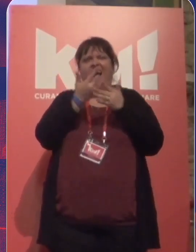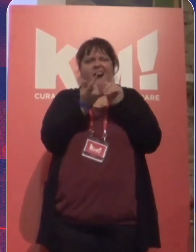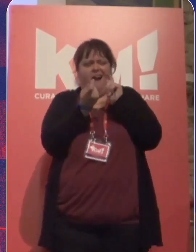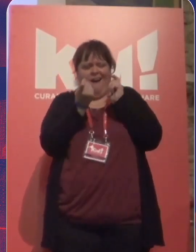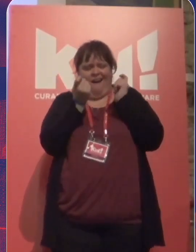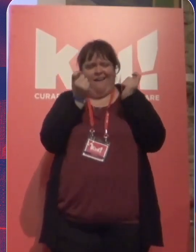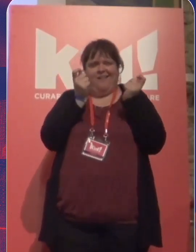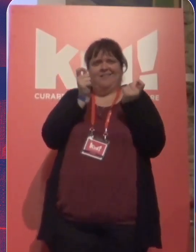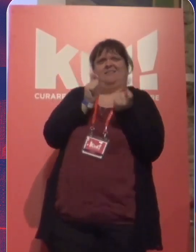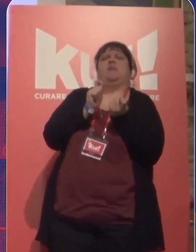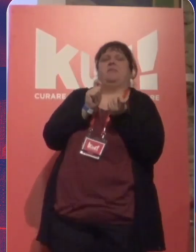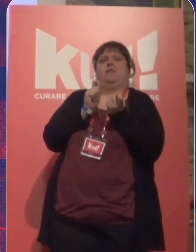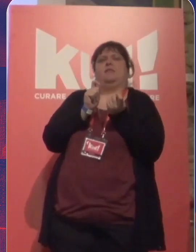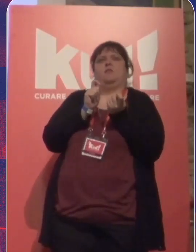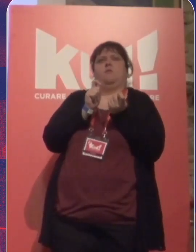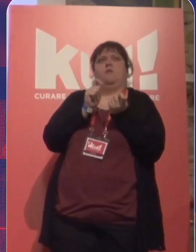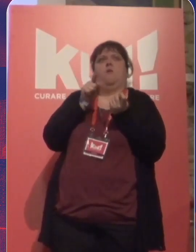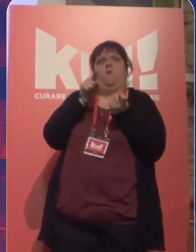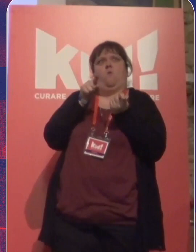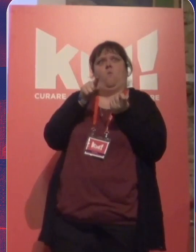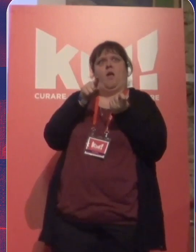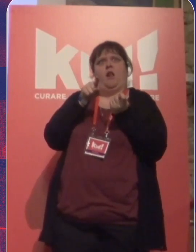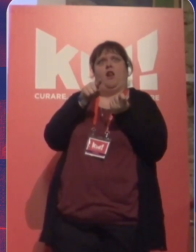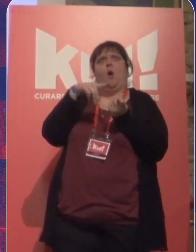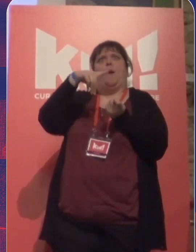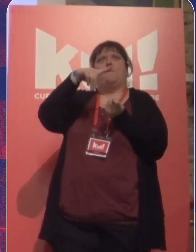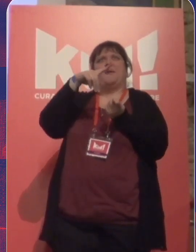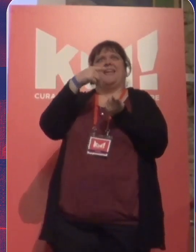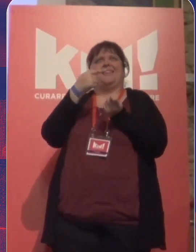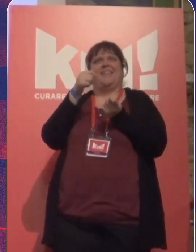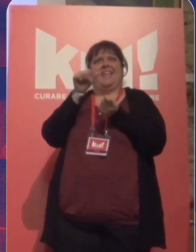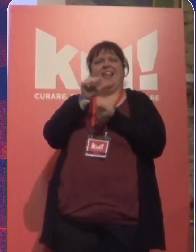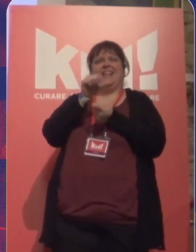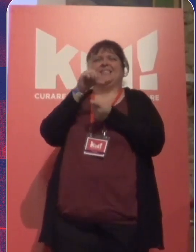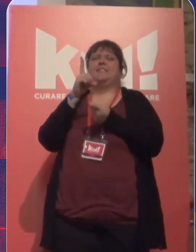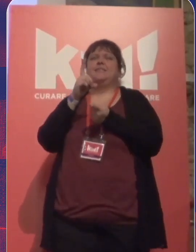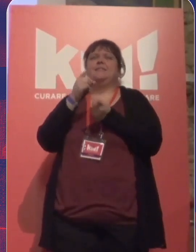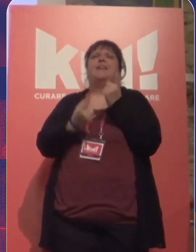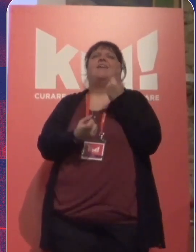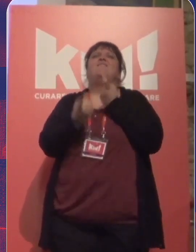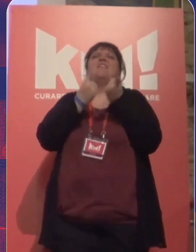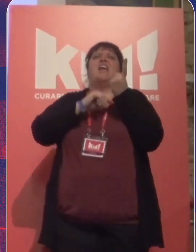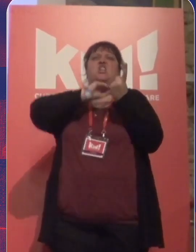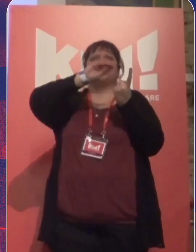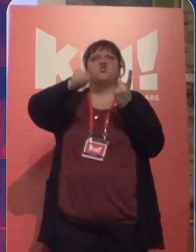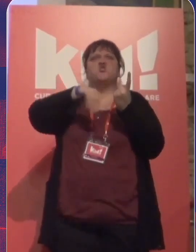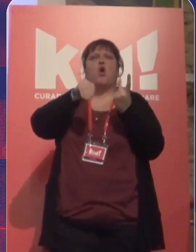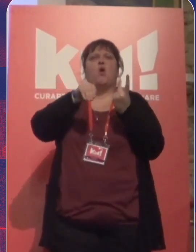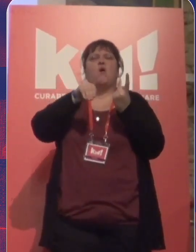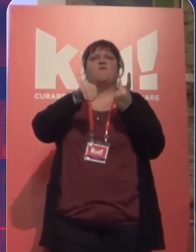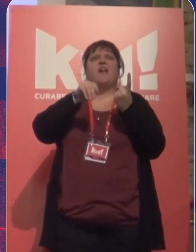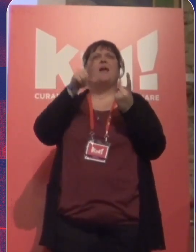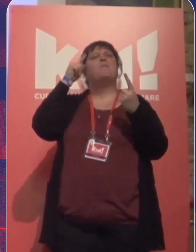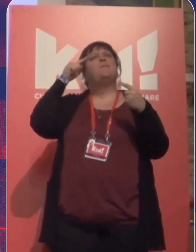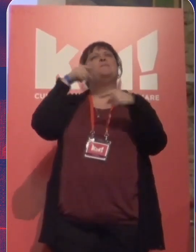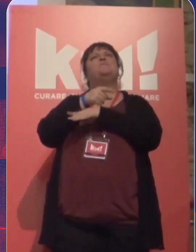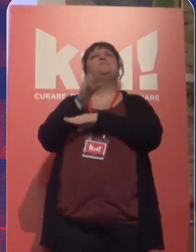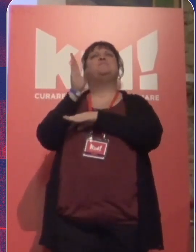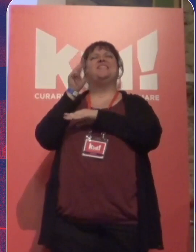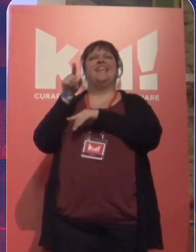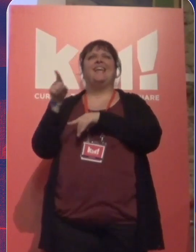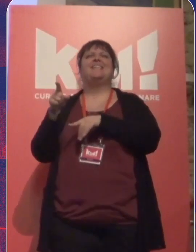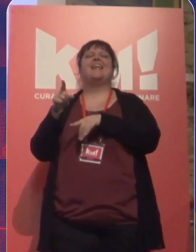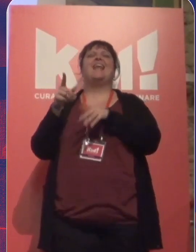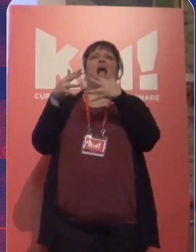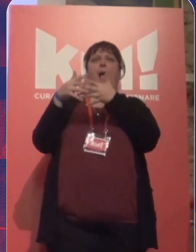coniata dalla psichiatria nord americana soprattutto è inclusa nel dsm ma